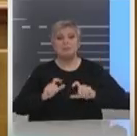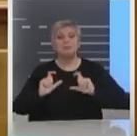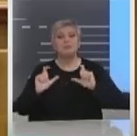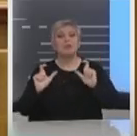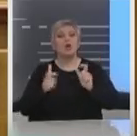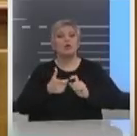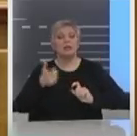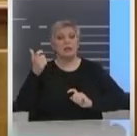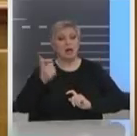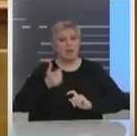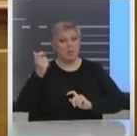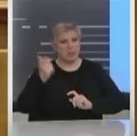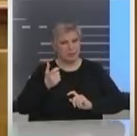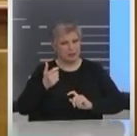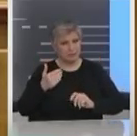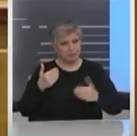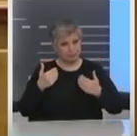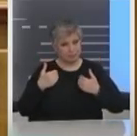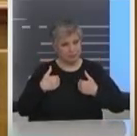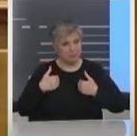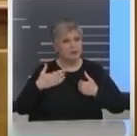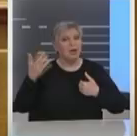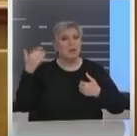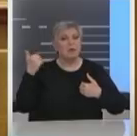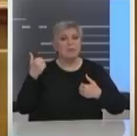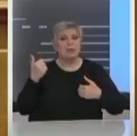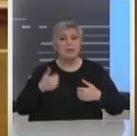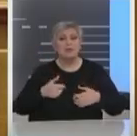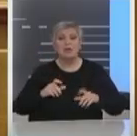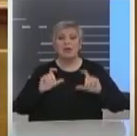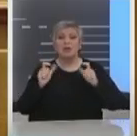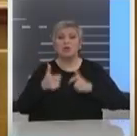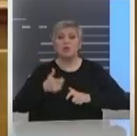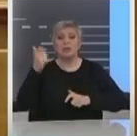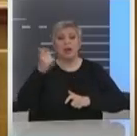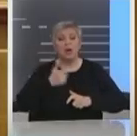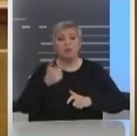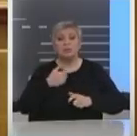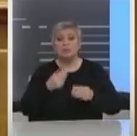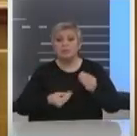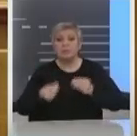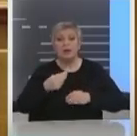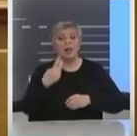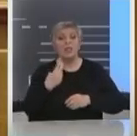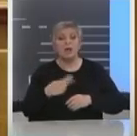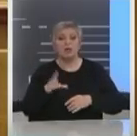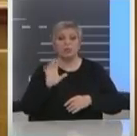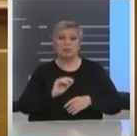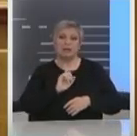που πρώτη αύξησε τον προϋπολογισμό για τα οικογενειακά επιδόματα κατά 250 εκατομμύρια ευρώ και